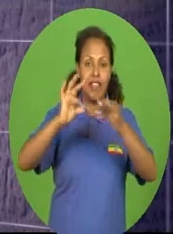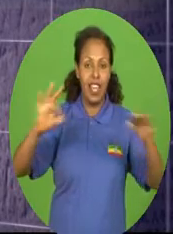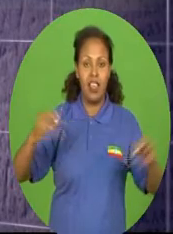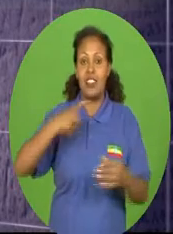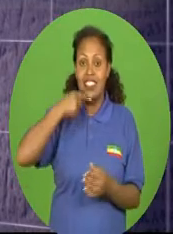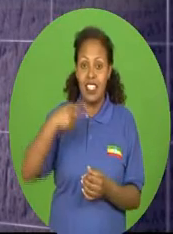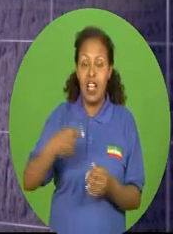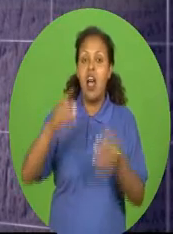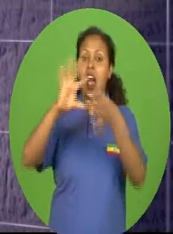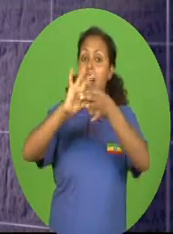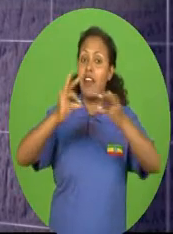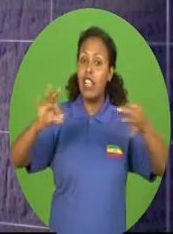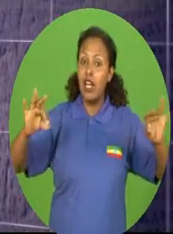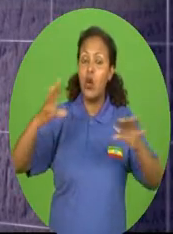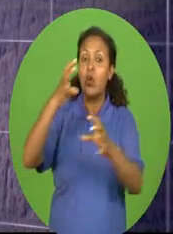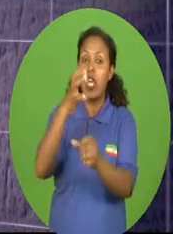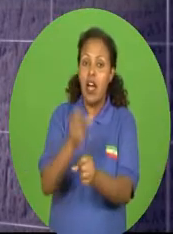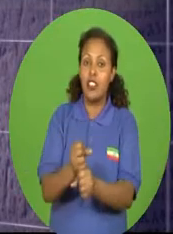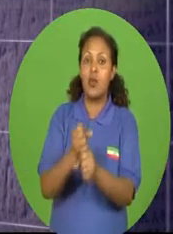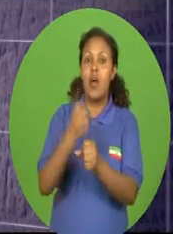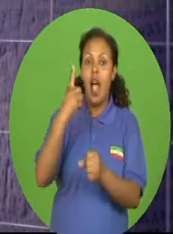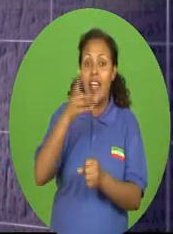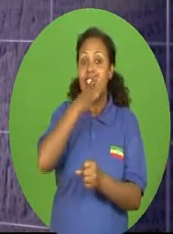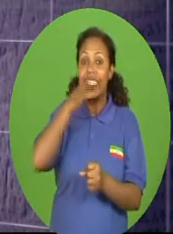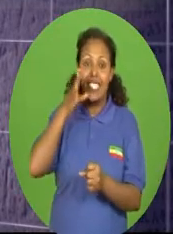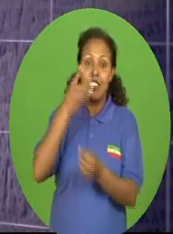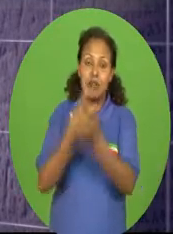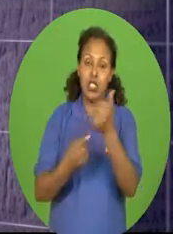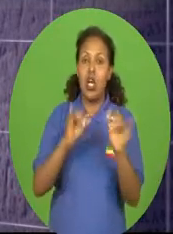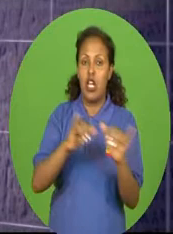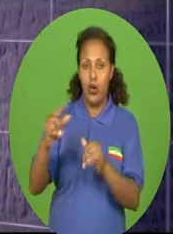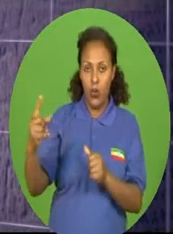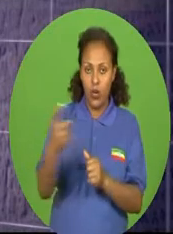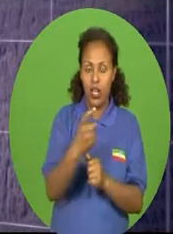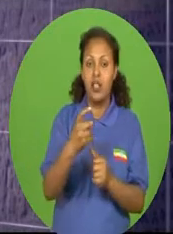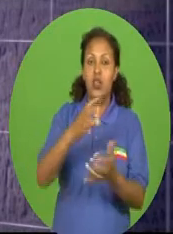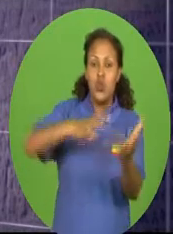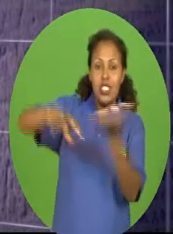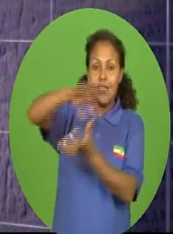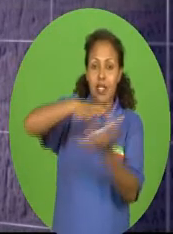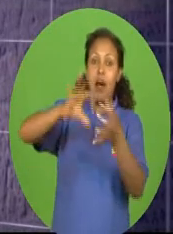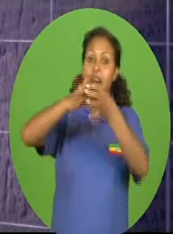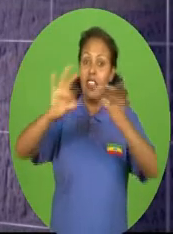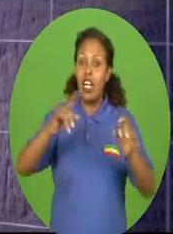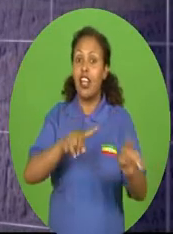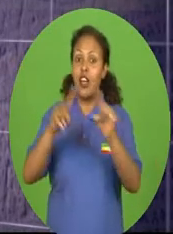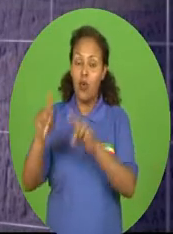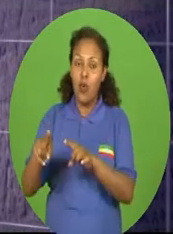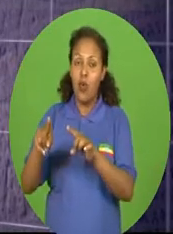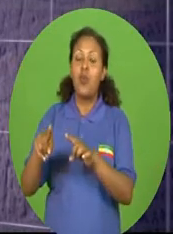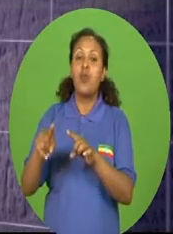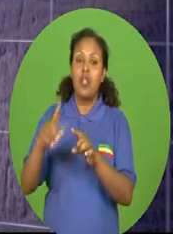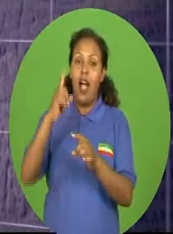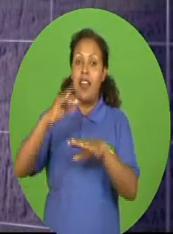ተራ አረፍተ ነገር ስንል አረፍተ ነገሩ የያዘው አንድ ግስ ብቻ እንደሆነ፣ ውስብስብ አረፍተ ነገር